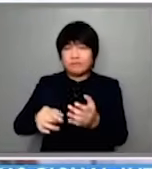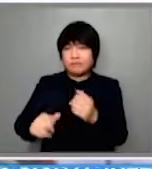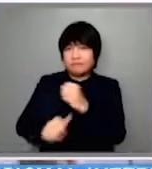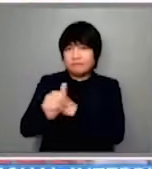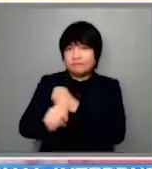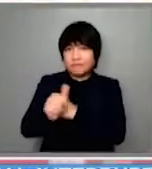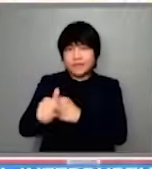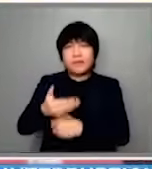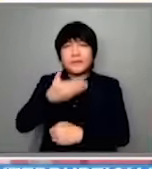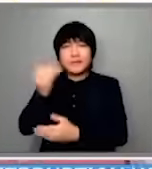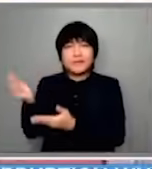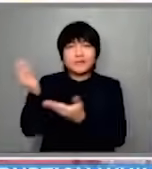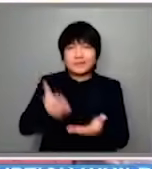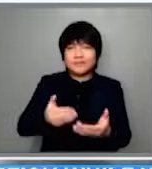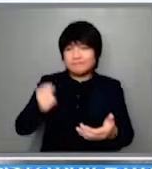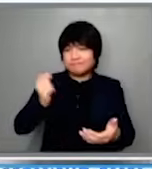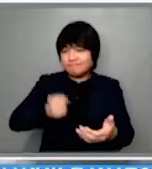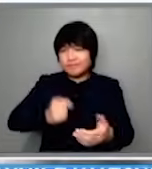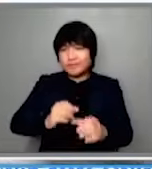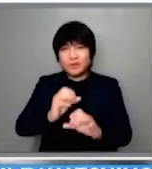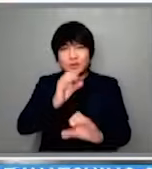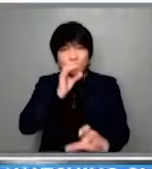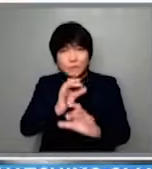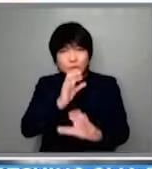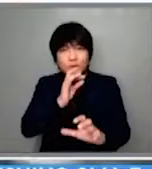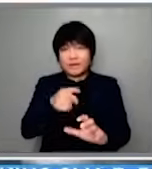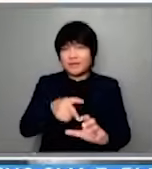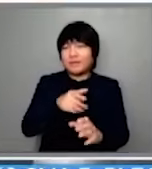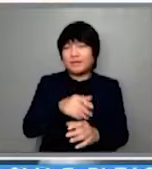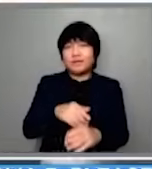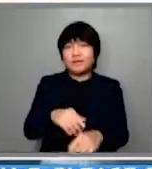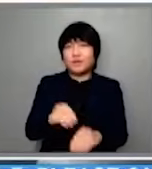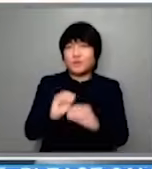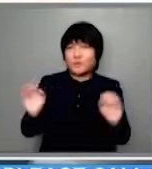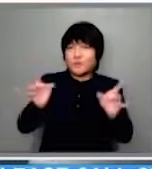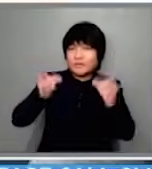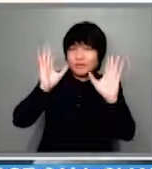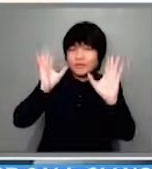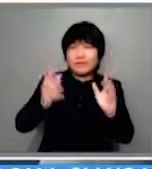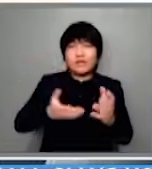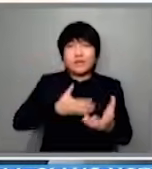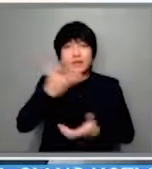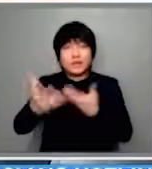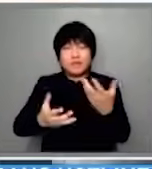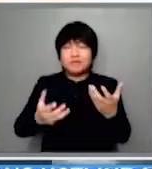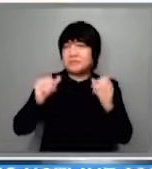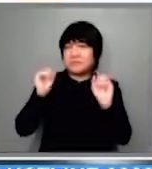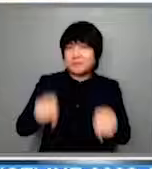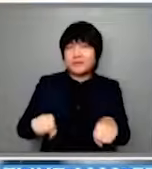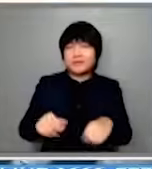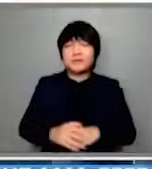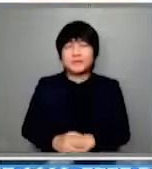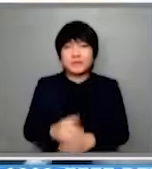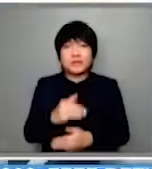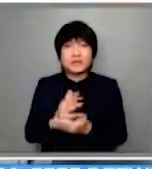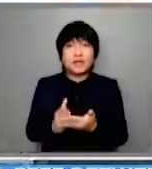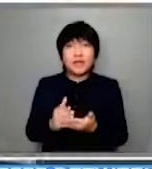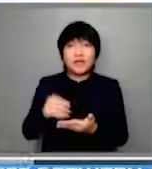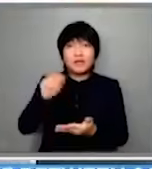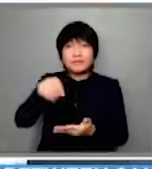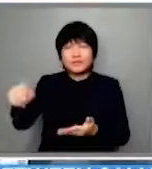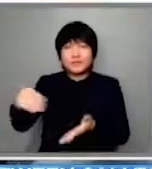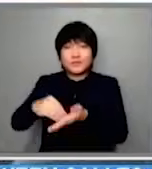battle, kaldero, torotot, silbato at syempre yung kanilang mga boses. Ilan naman sa mga mag-aaral ay nag-costume pa na kunwari ay